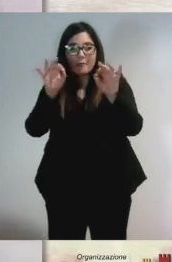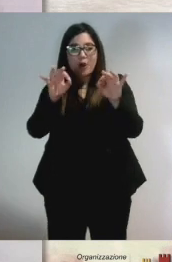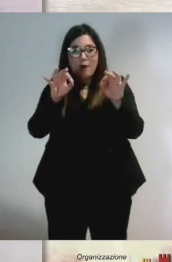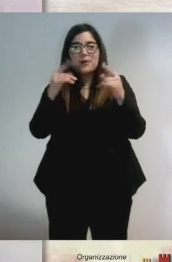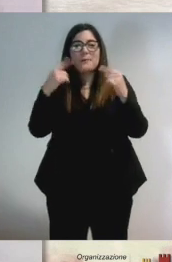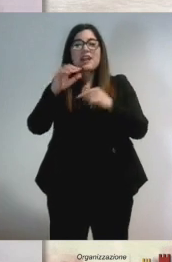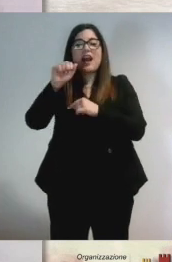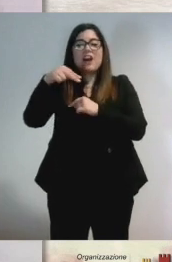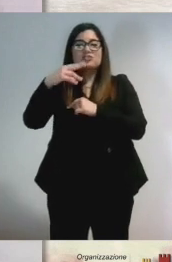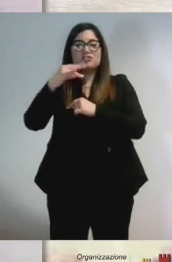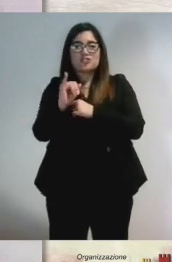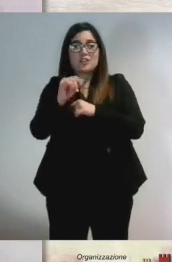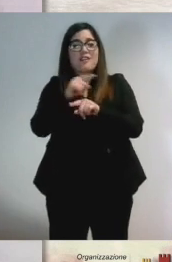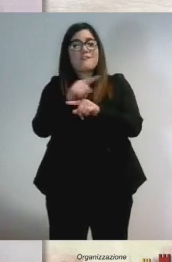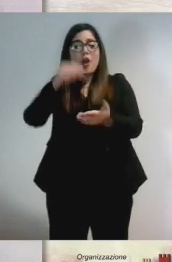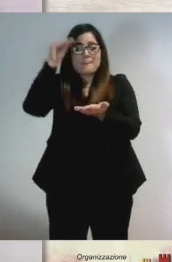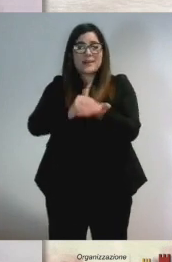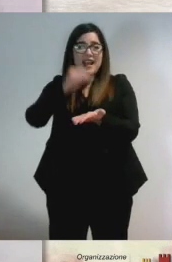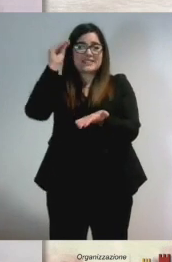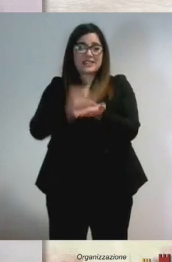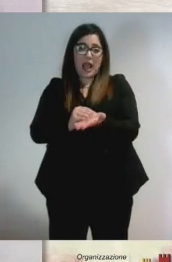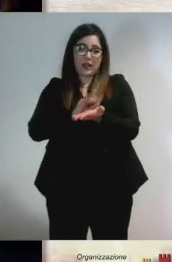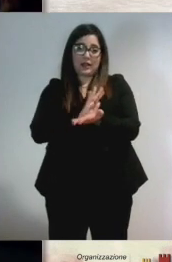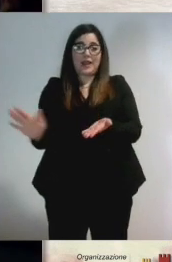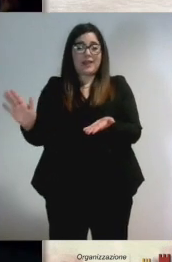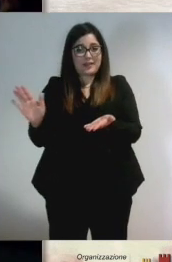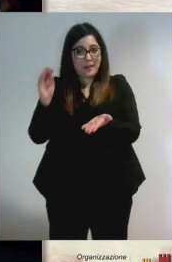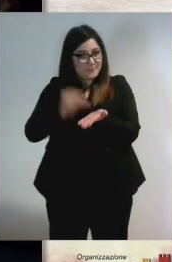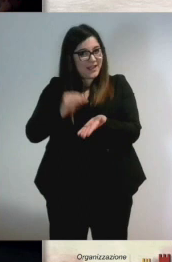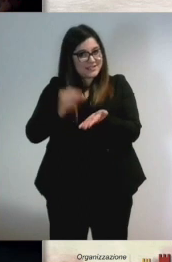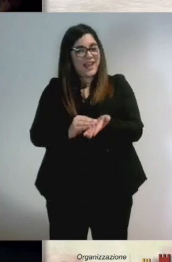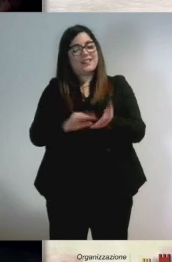i presente voi siete il presente